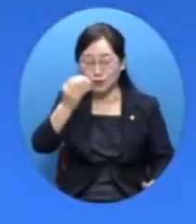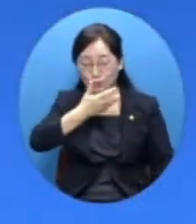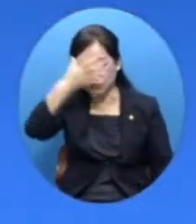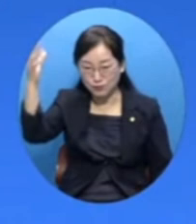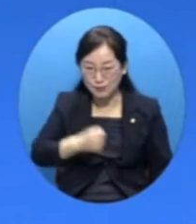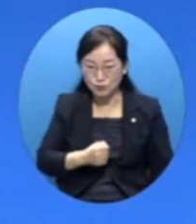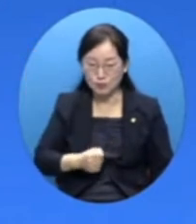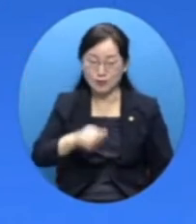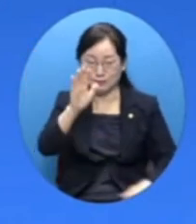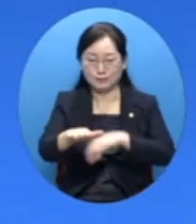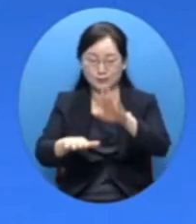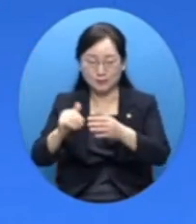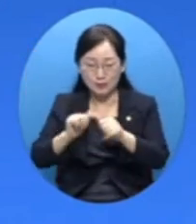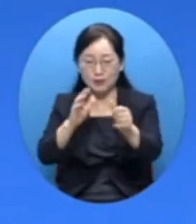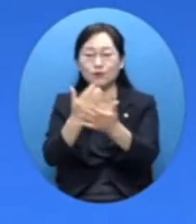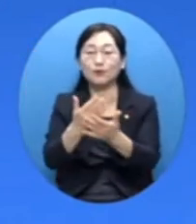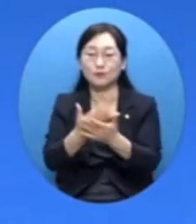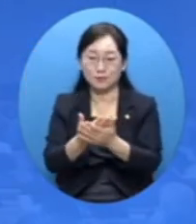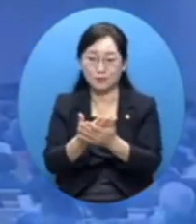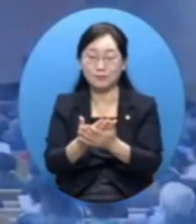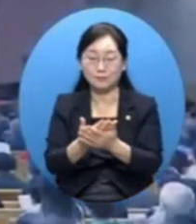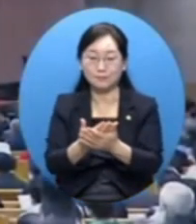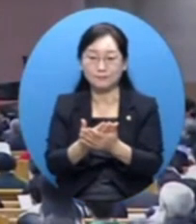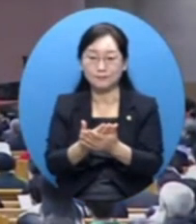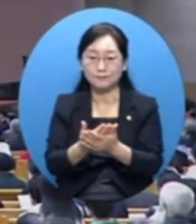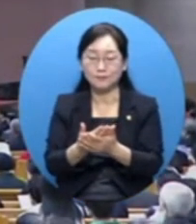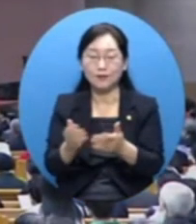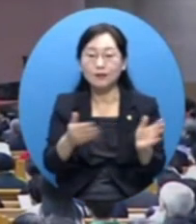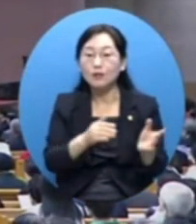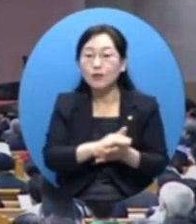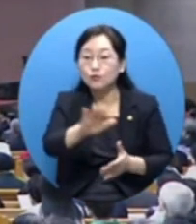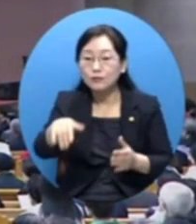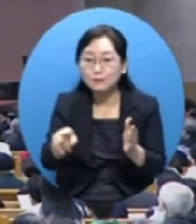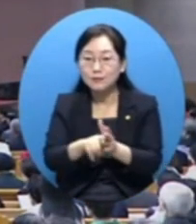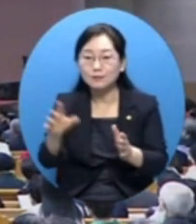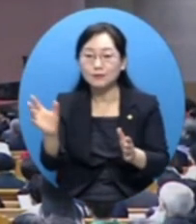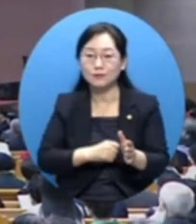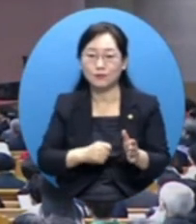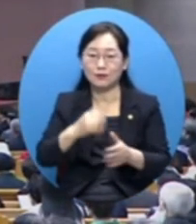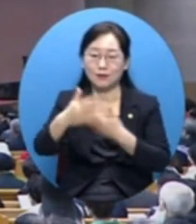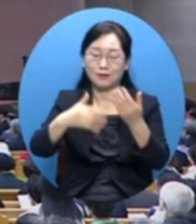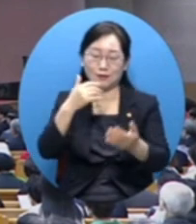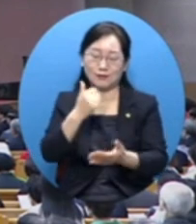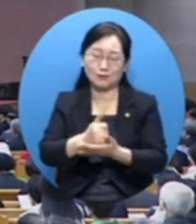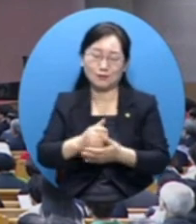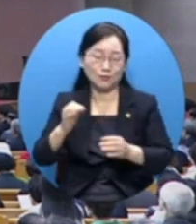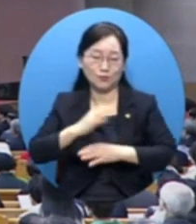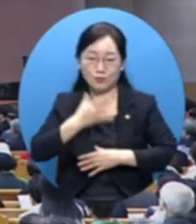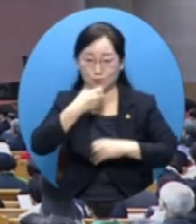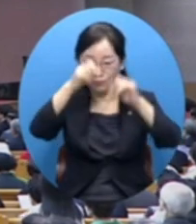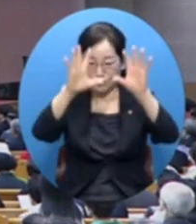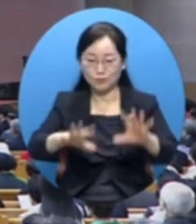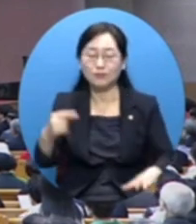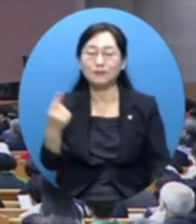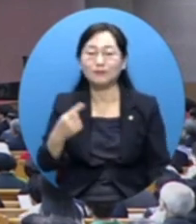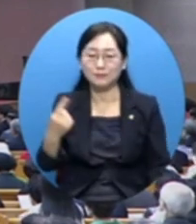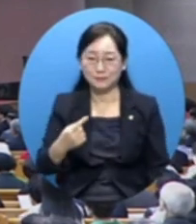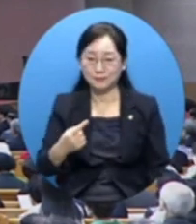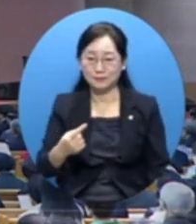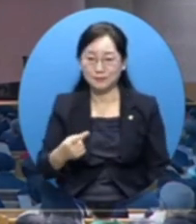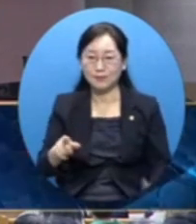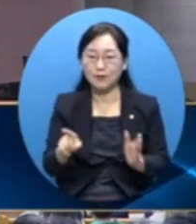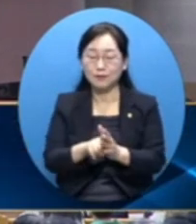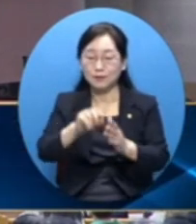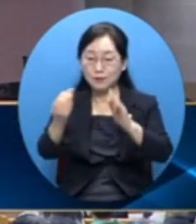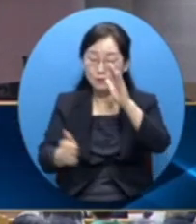나게 하여 주옵소서 아멘 그게 될 때 우리의 믿음으로 말미암아 하나님의 놀라운 축복이 임하게 되는 것입니다 아멘 믿음의